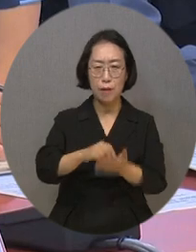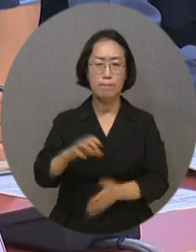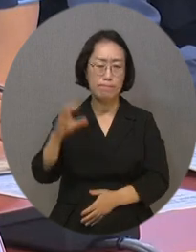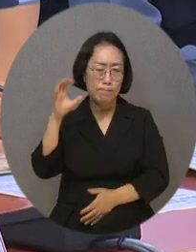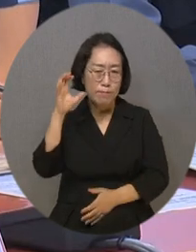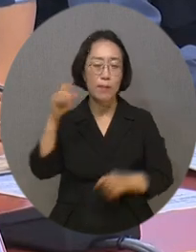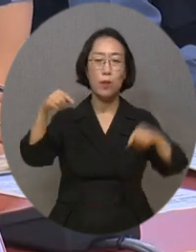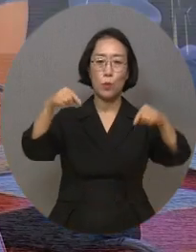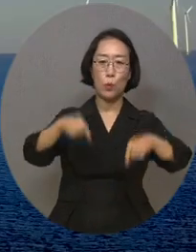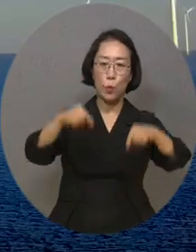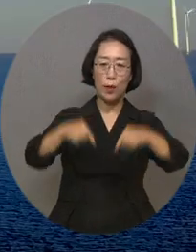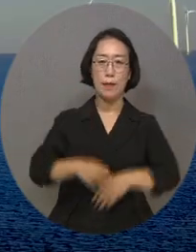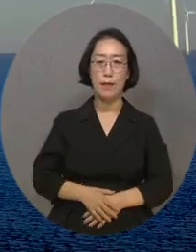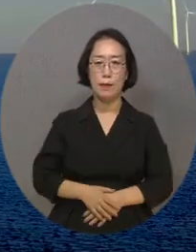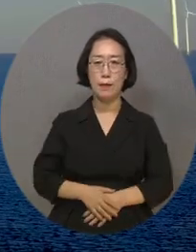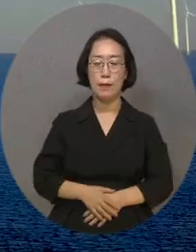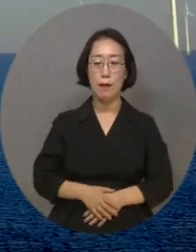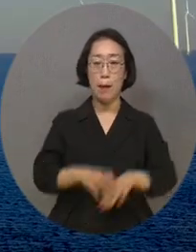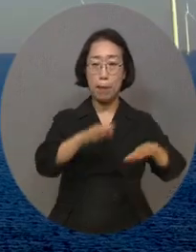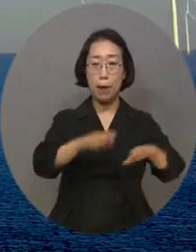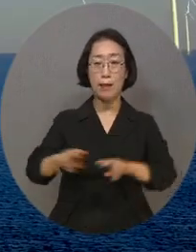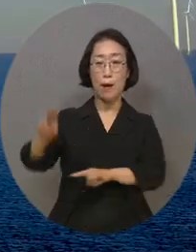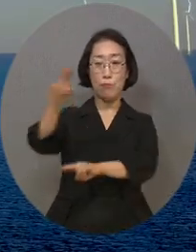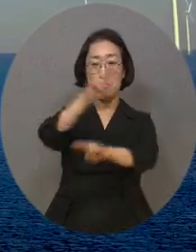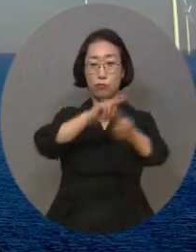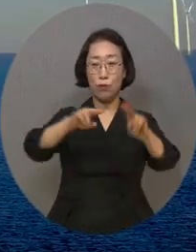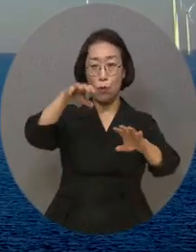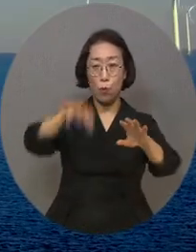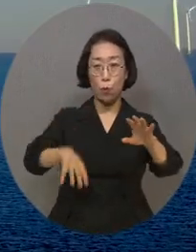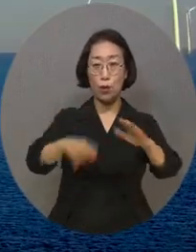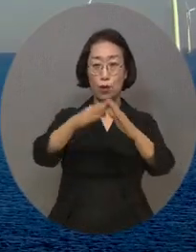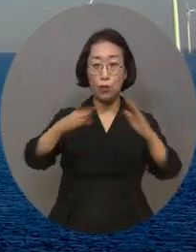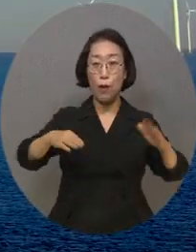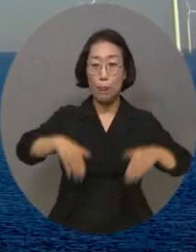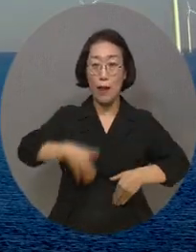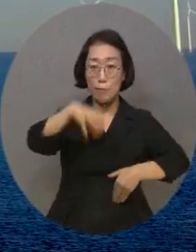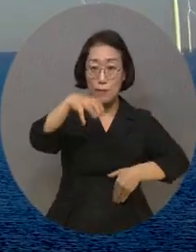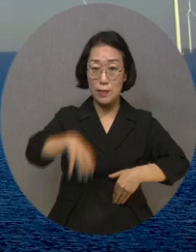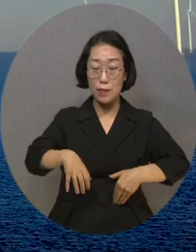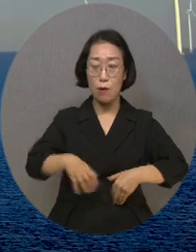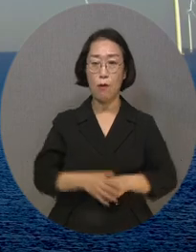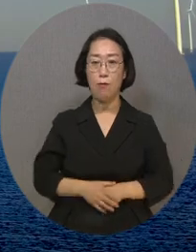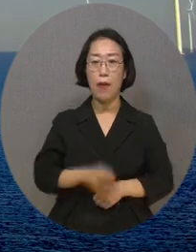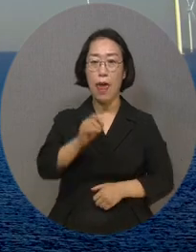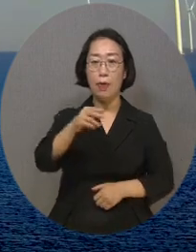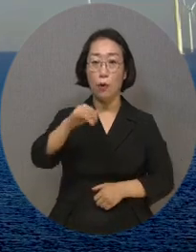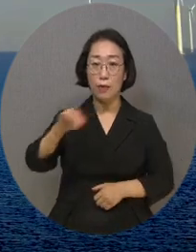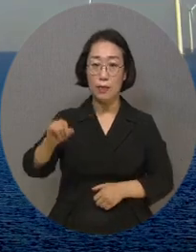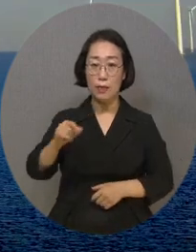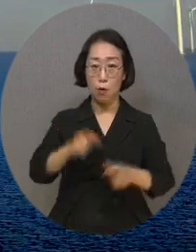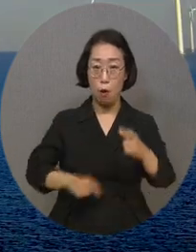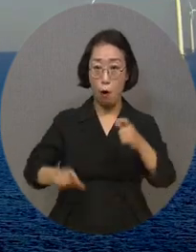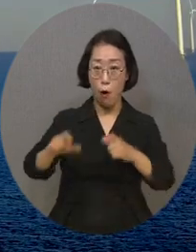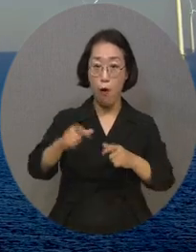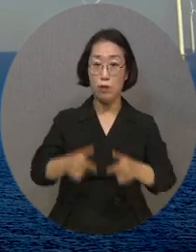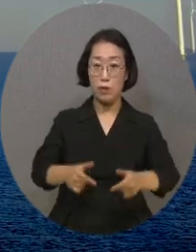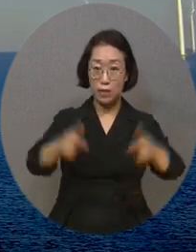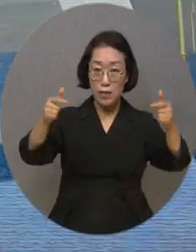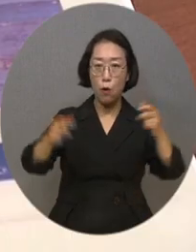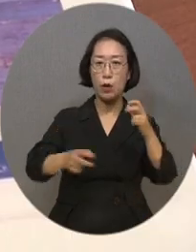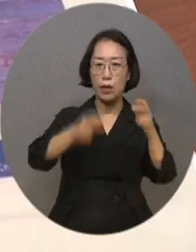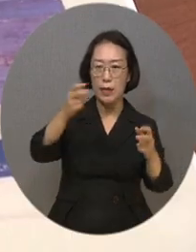가졌습니다. 해상풍력 발전의 최적지로 꼽히는 전남도가 재생에너지 발전량을 늘려 기업의 생존을